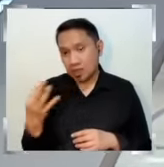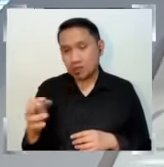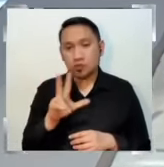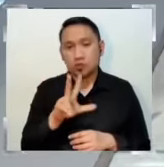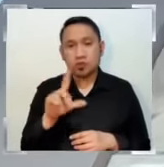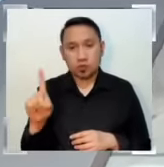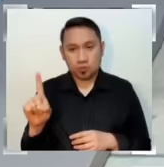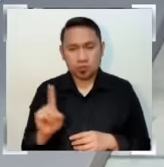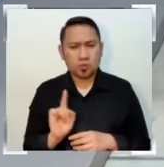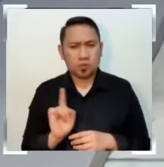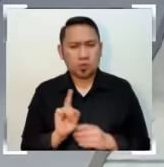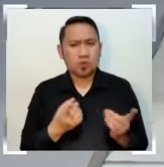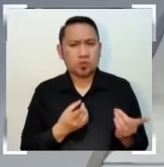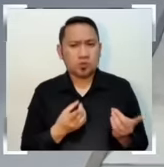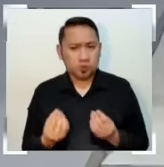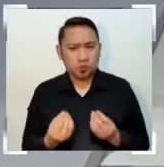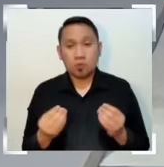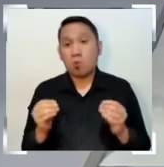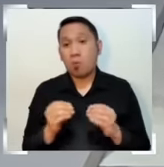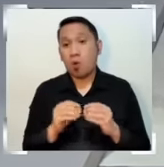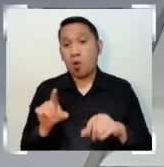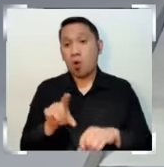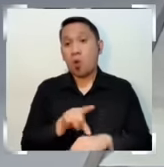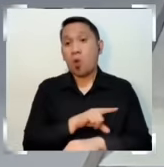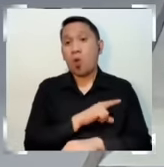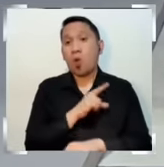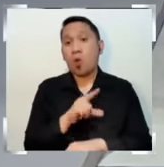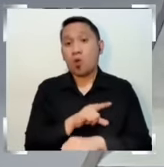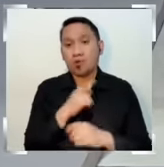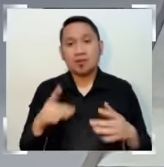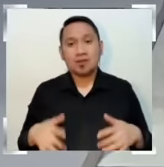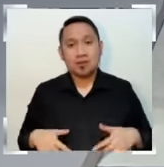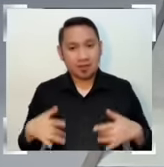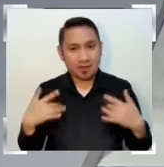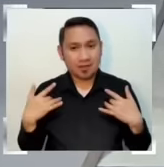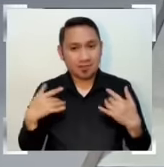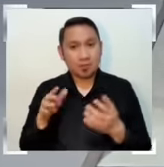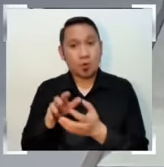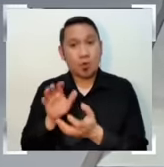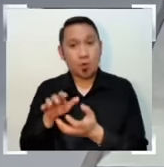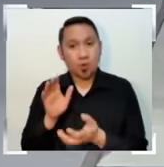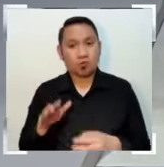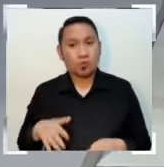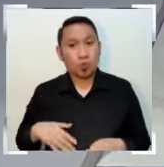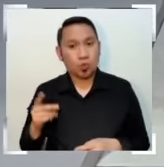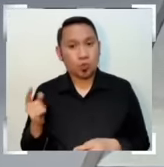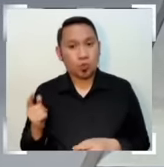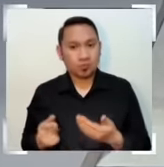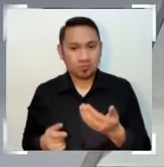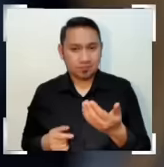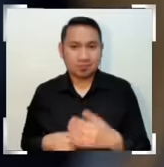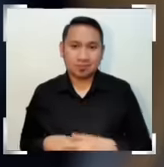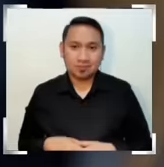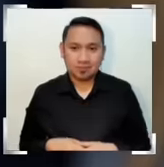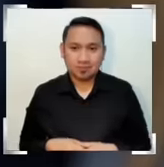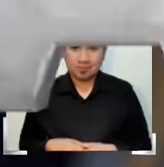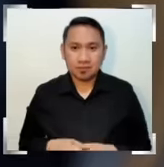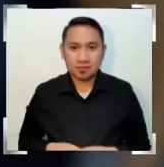dapat gawin para mas matagal pang makasama sa buhay si Bantay? Saksi si Nico Wahe.